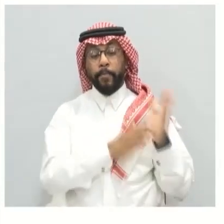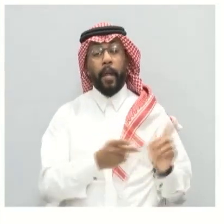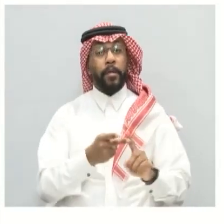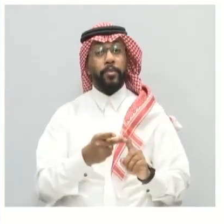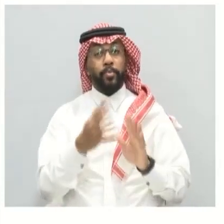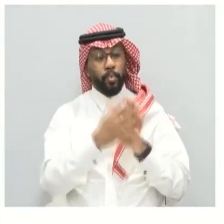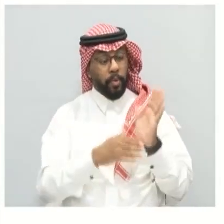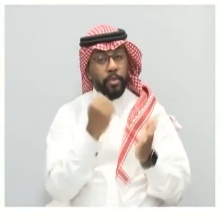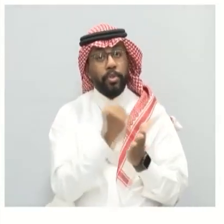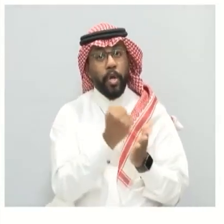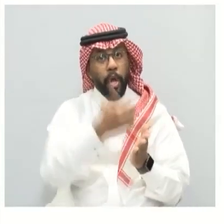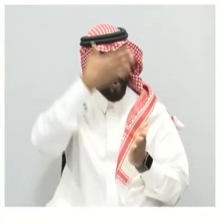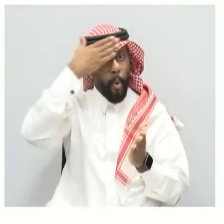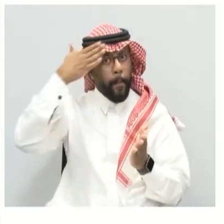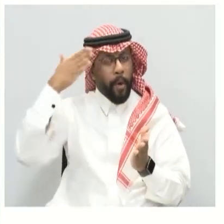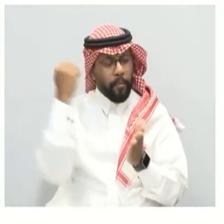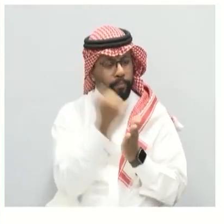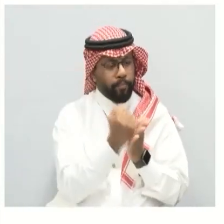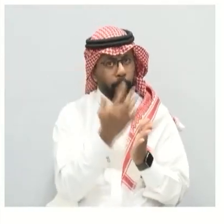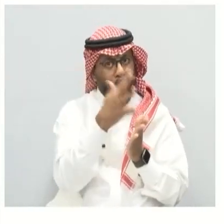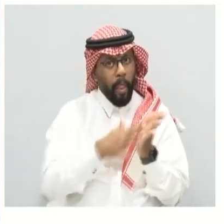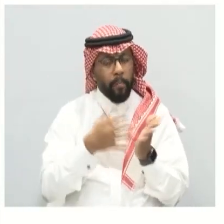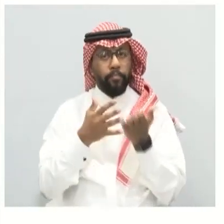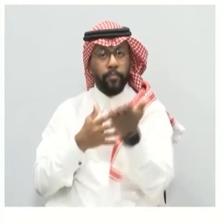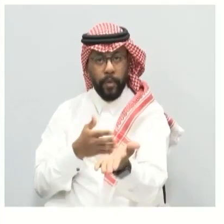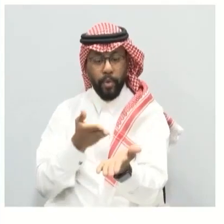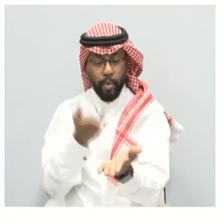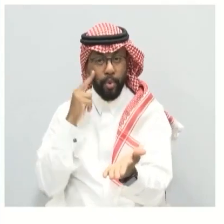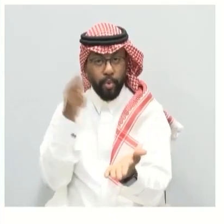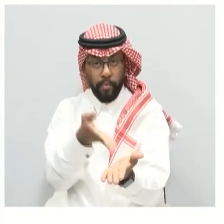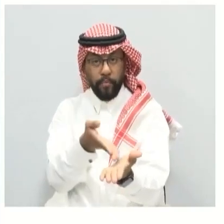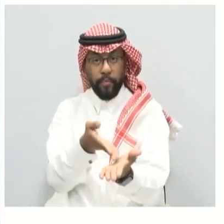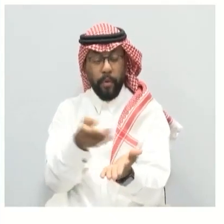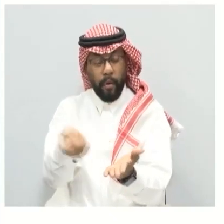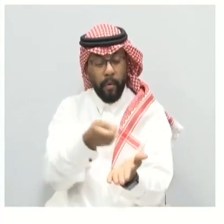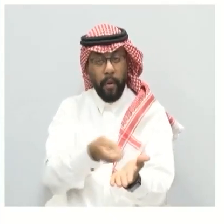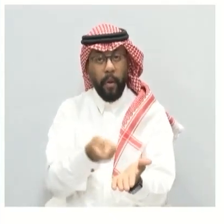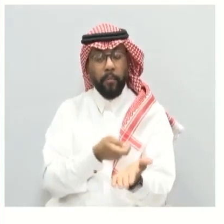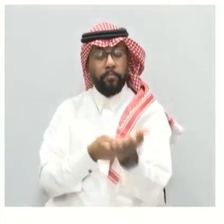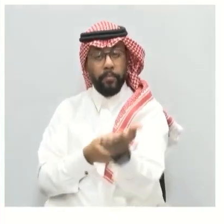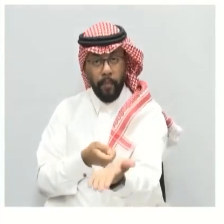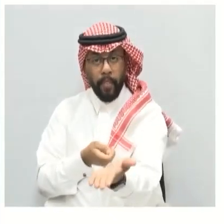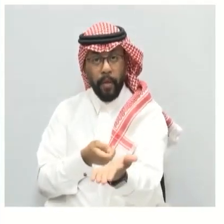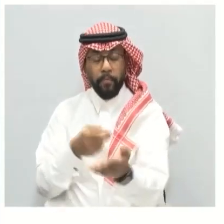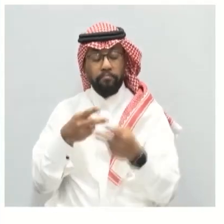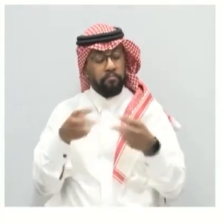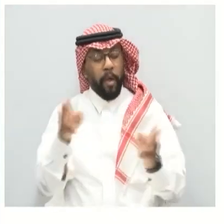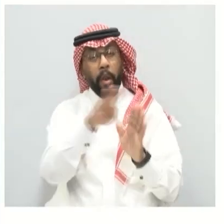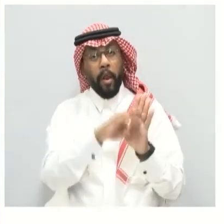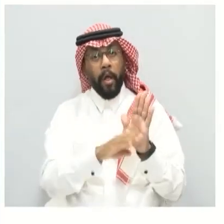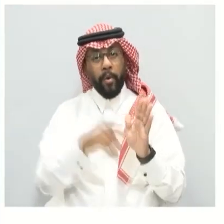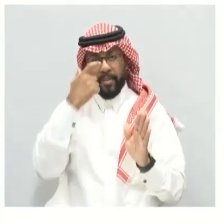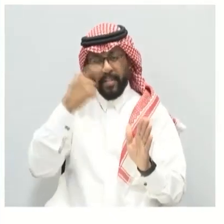عرض المؤهلات والخبرات بمرونه وطلاقه مدعما بما هو مكتوب في الاوراق المقدمه التي هي السيره